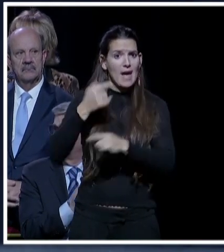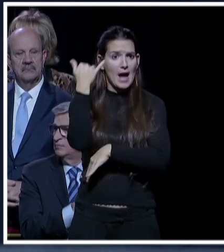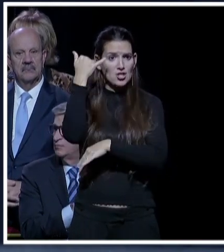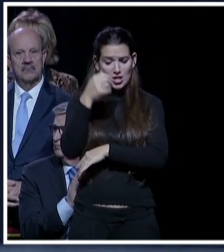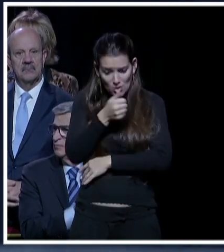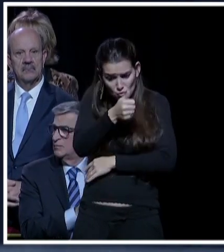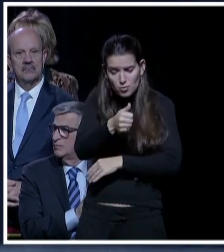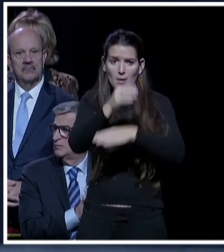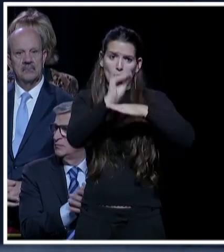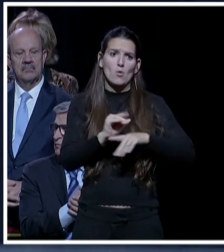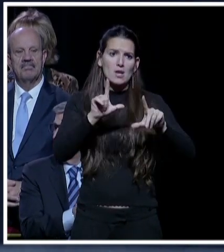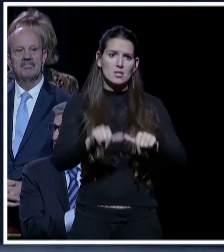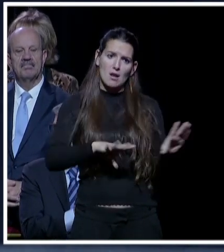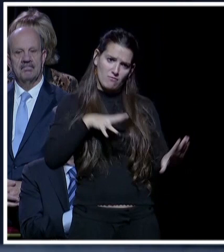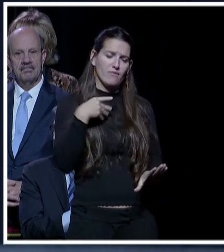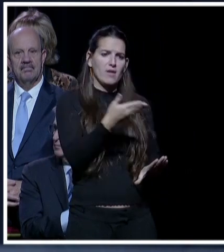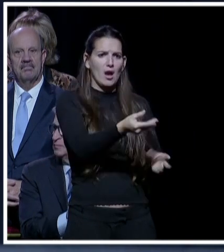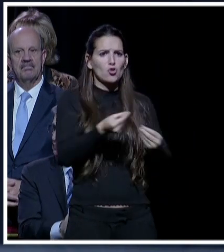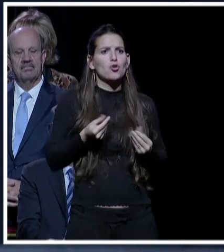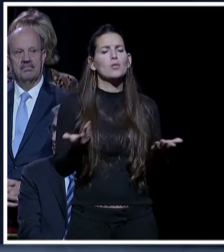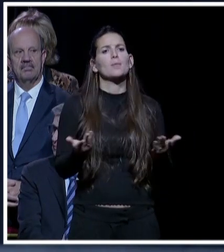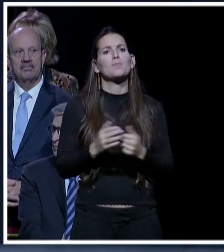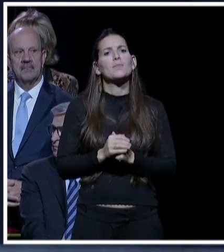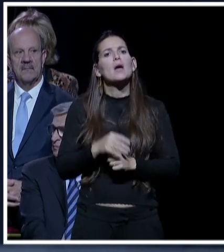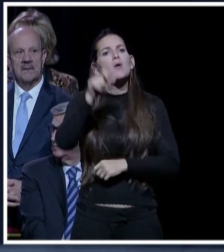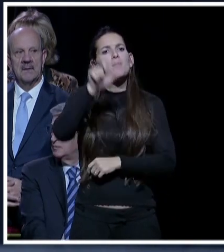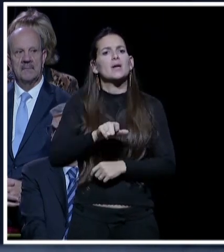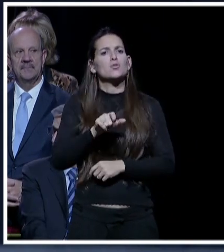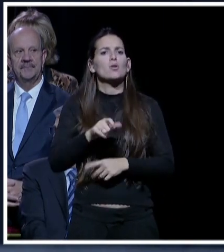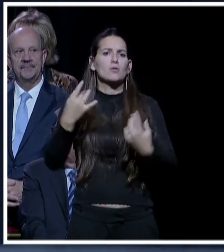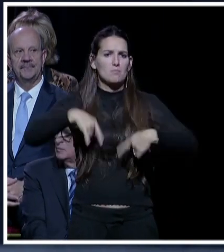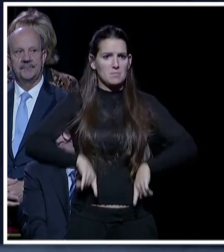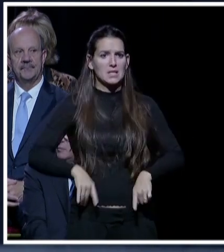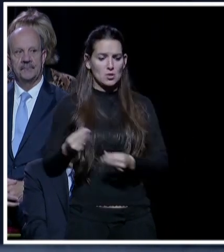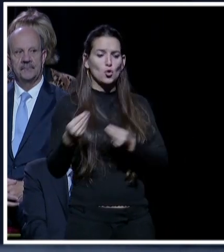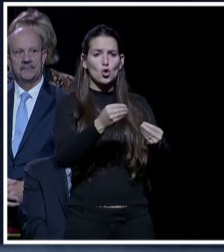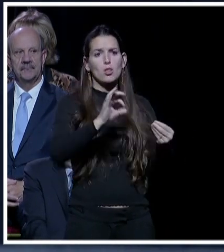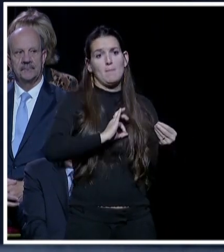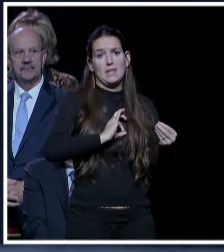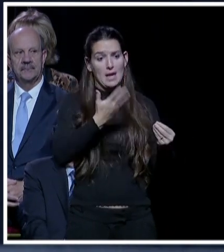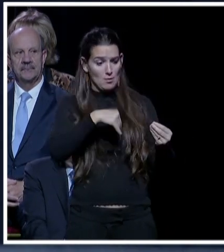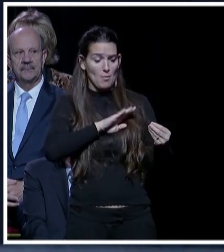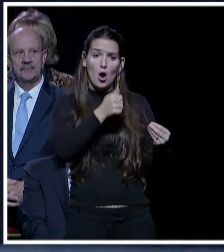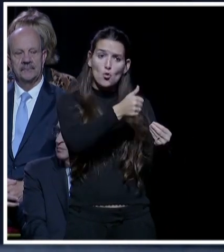Il a reçu l'Ordre national du mérite des mains du ministre des Rapatriés pour l'action qu'il a menée.